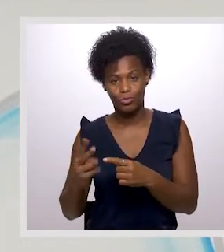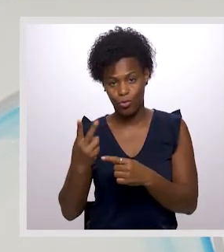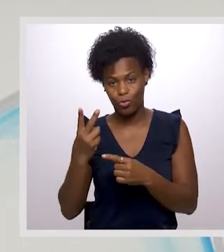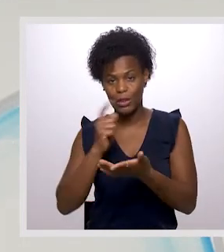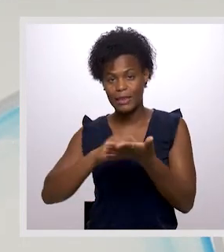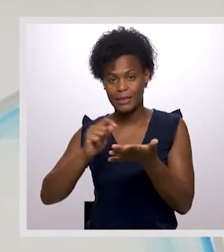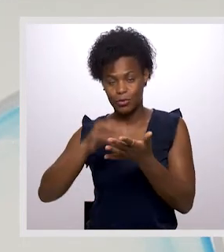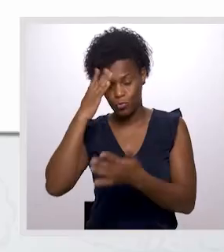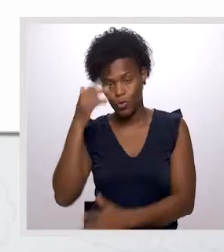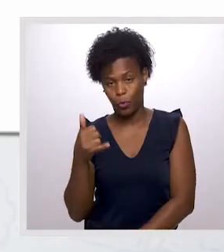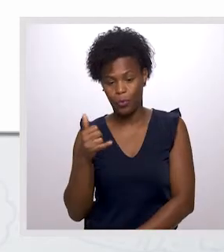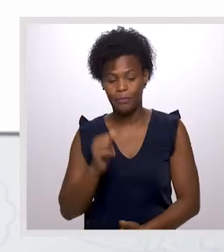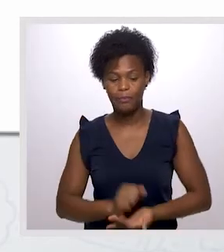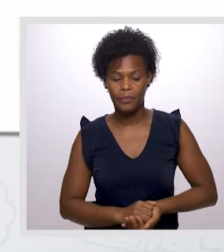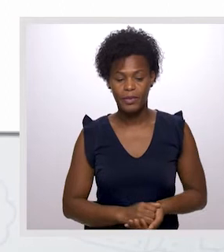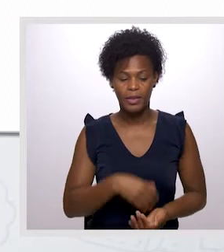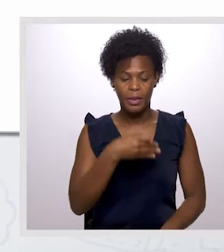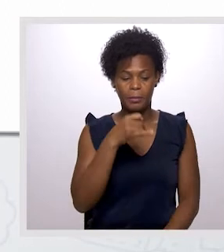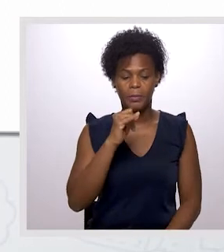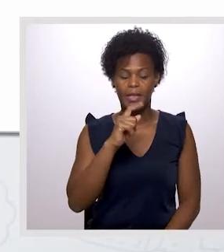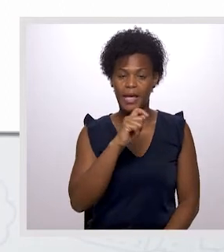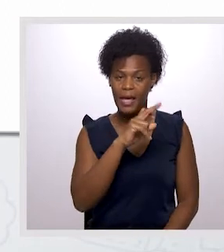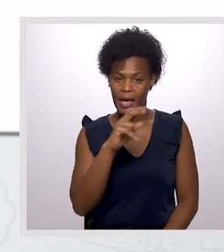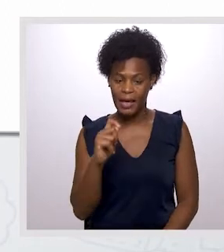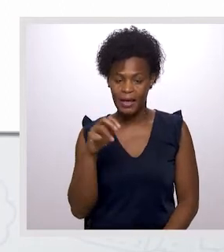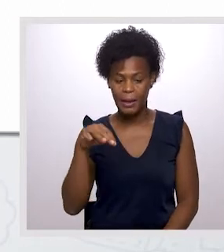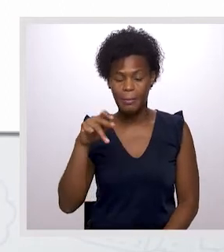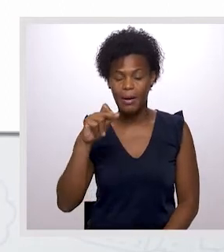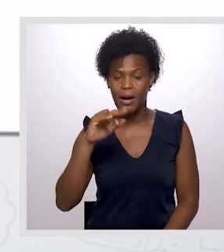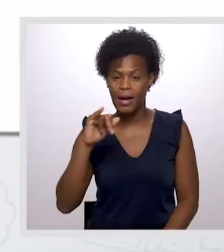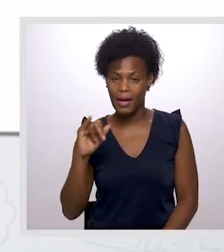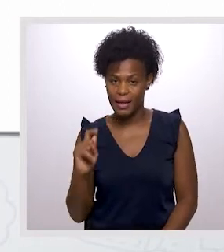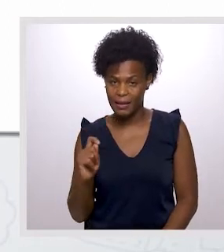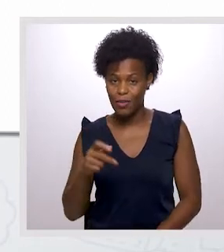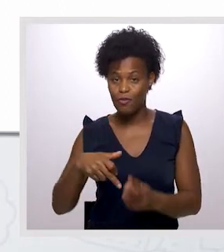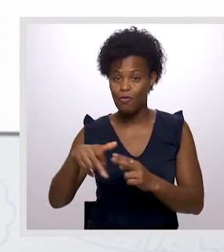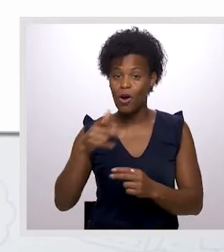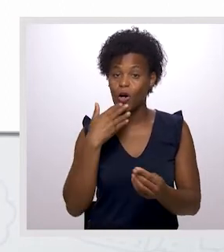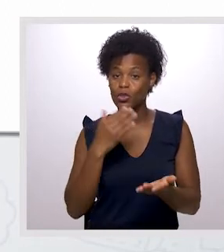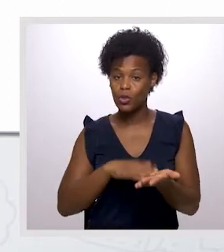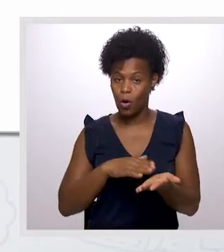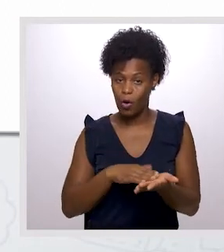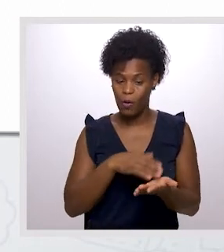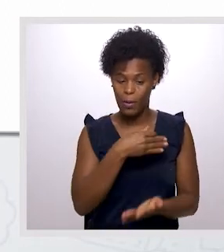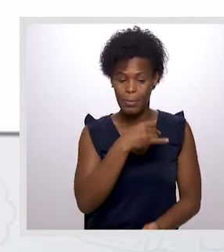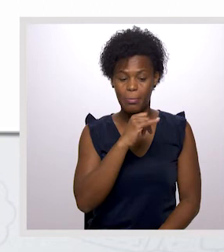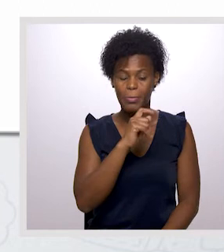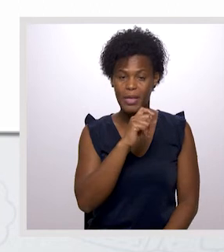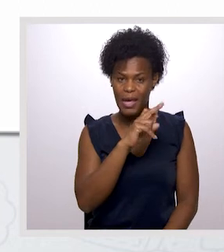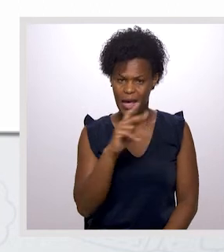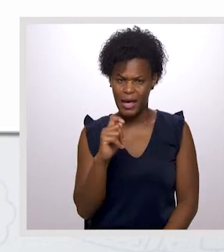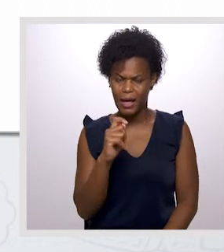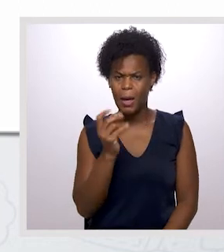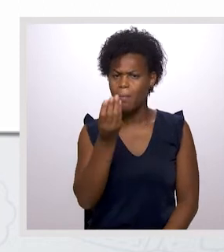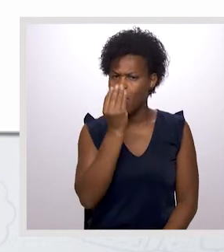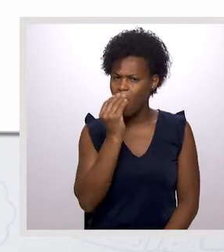numéro 2. Pierre et Marie vont au restaurant. Pierre mange et boit beaucoup